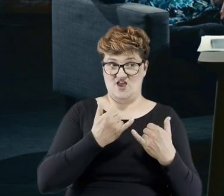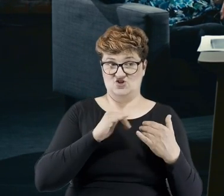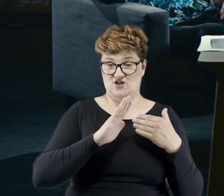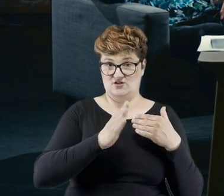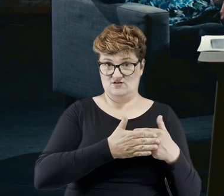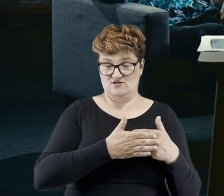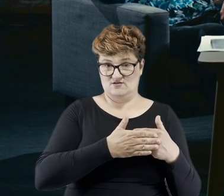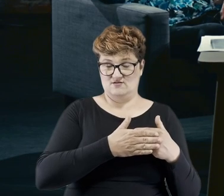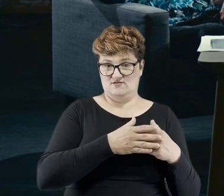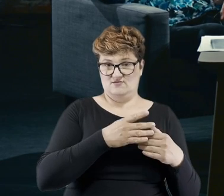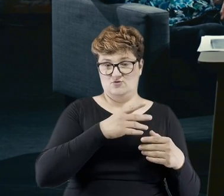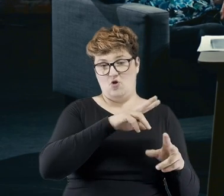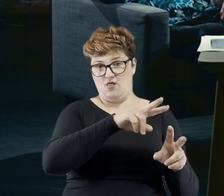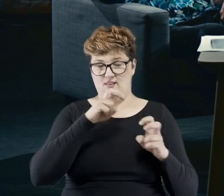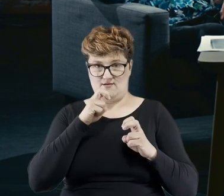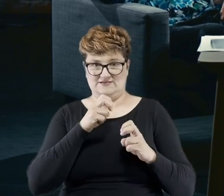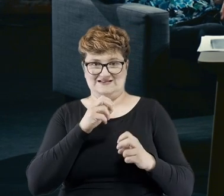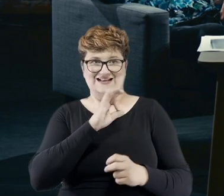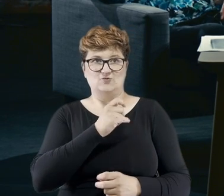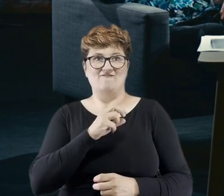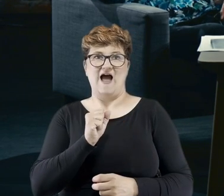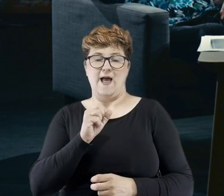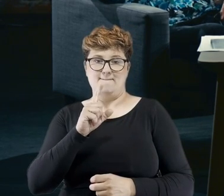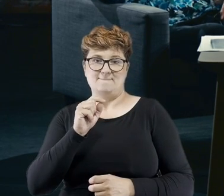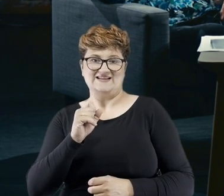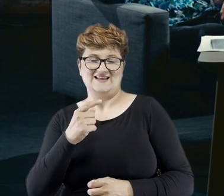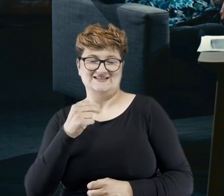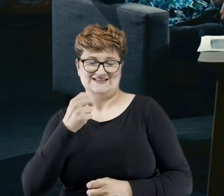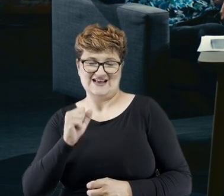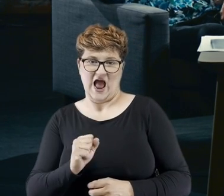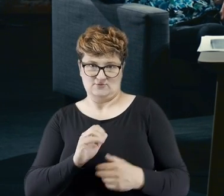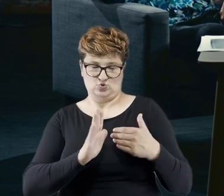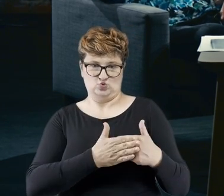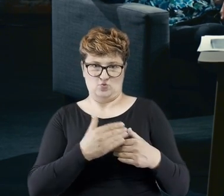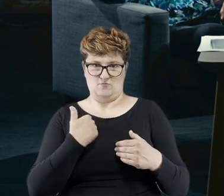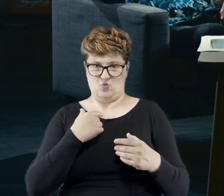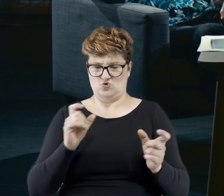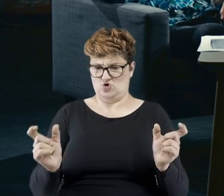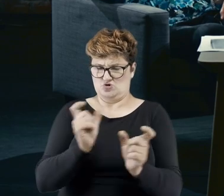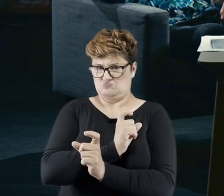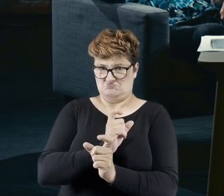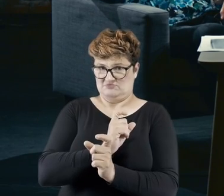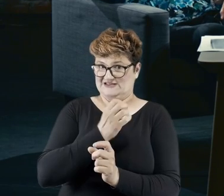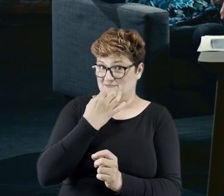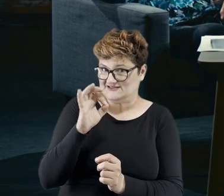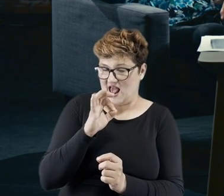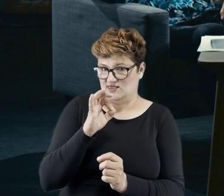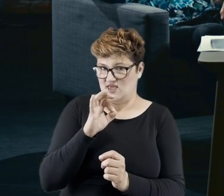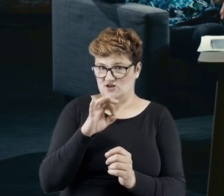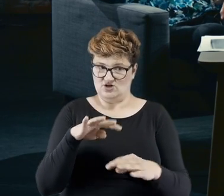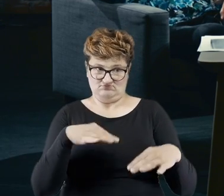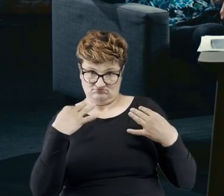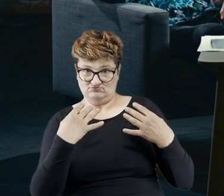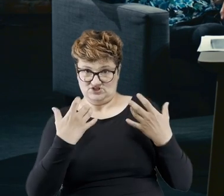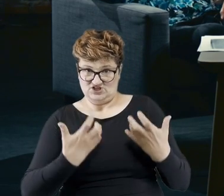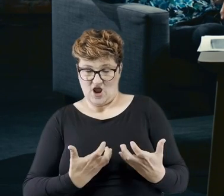męża Panieńskie, to dlaczego powinna być, no, jak u Stanisława, Panieńska, a nie Przybyszewska? A to jakby wrócenie, chyba że to by zwrócić uwagę chyba w tej